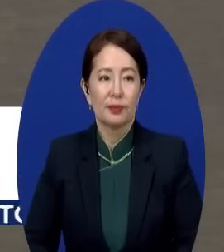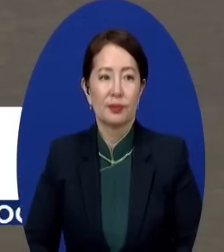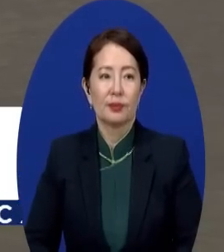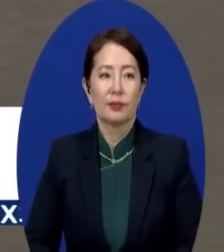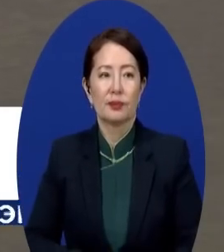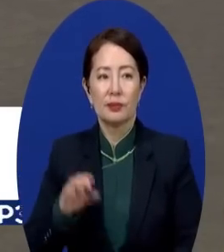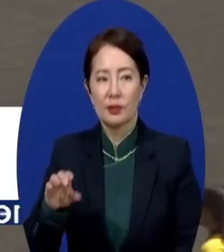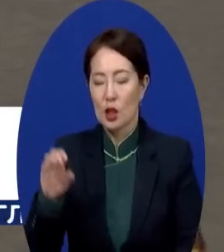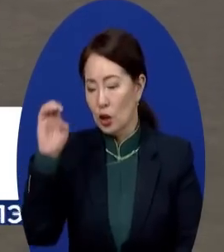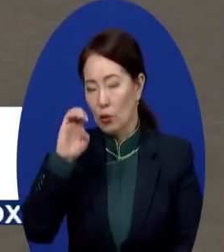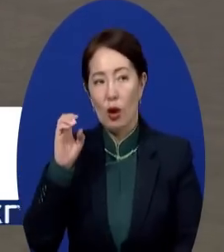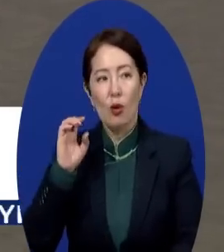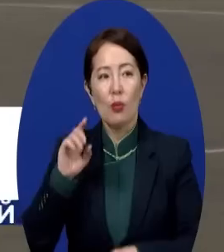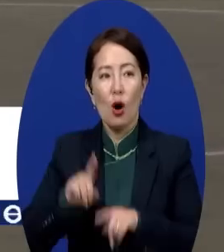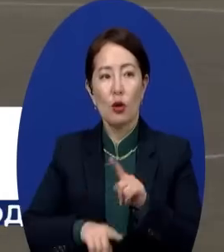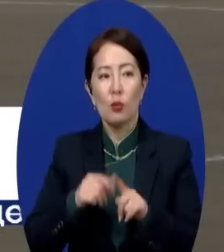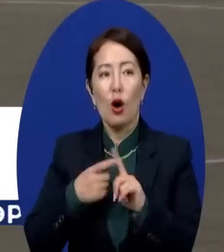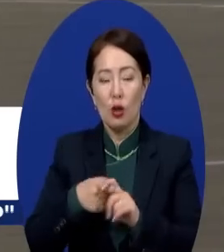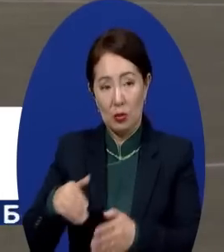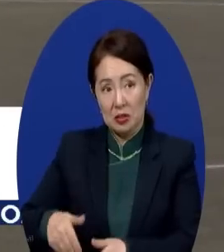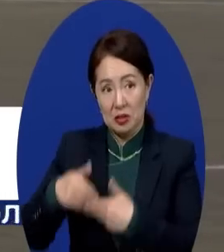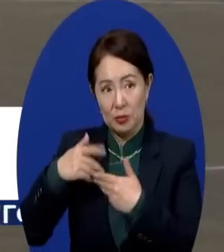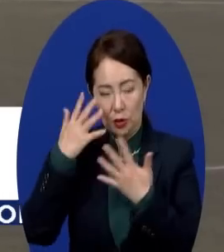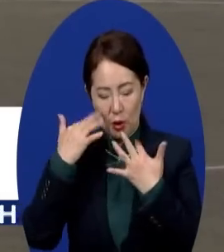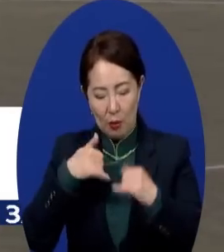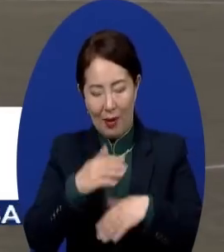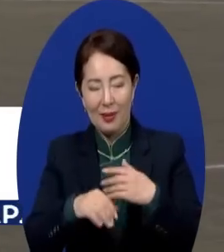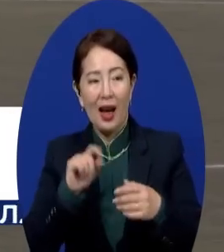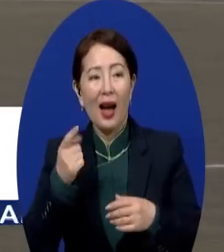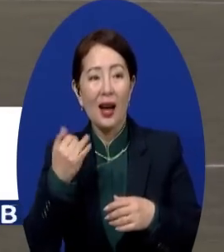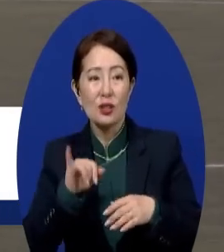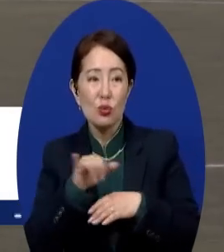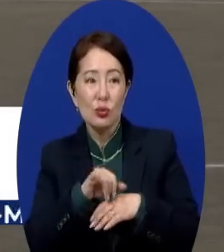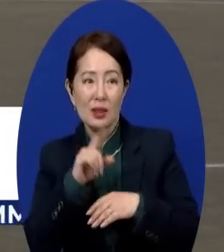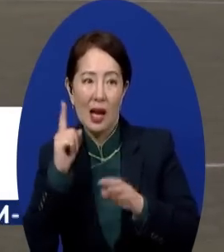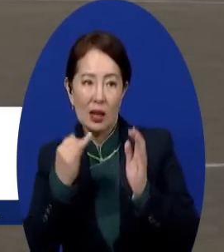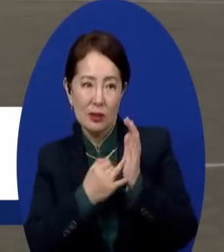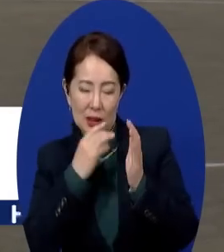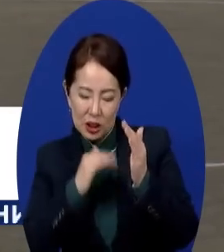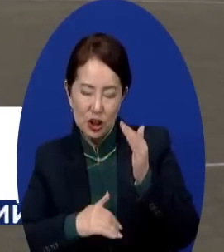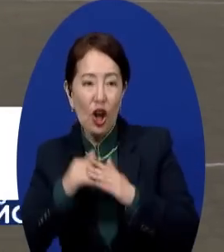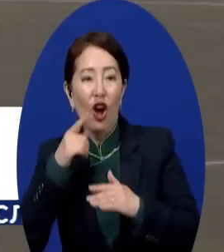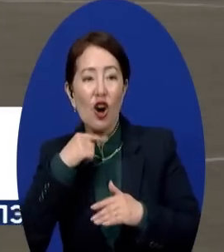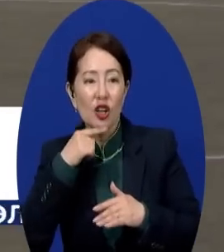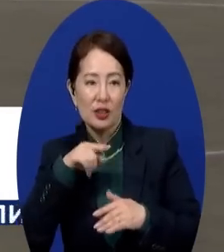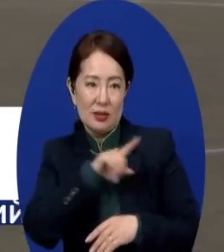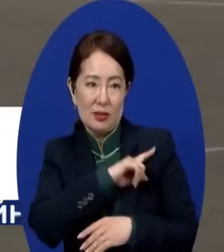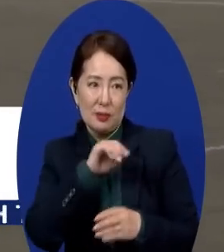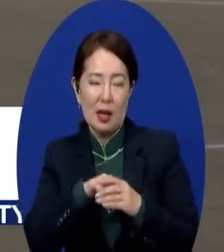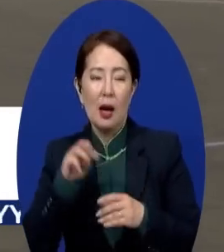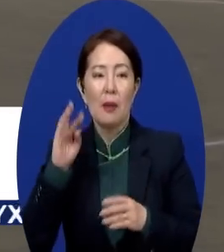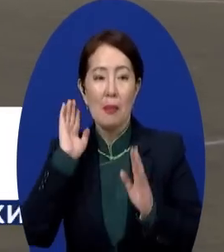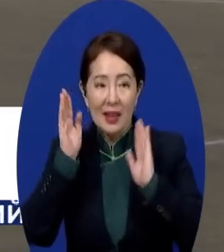УЕФА Ассист буюу Европын хөлбөмбөгийн холбооны дэмжлэгтэйгээр зохион байгуулагдаж байгаа Ази орнуудын 17 хүртэлх насны охитын шиг шоугийн тэмцээнд